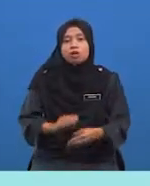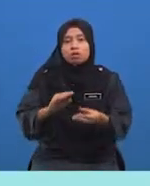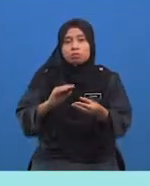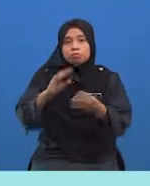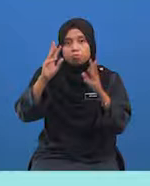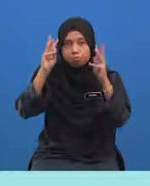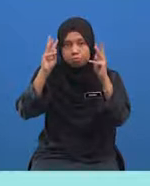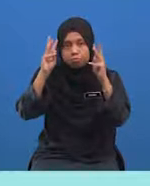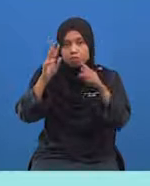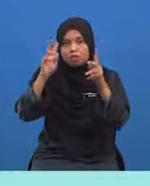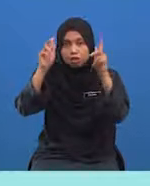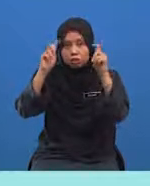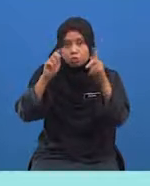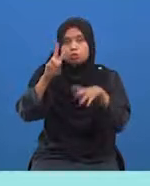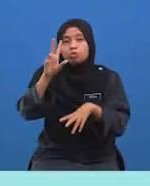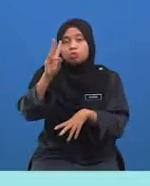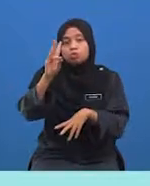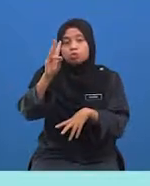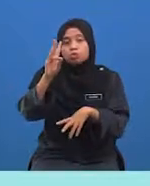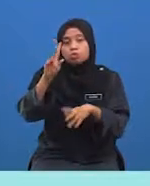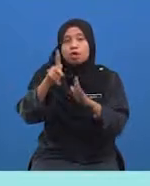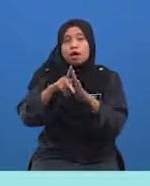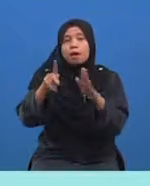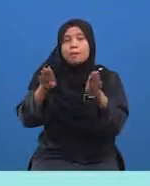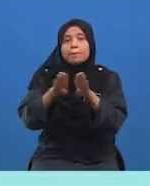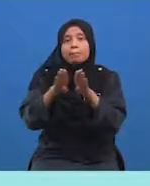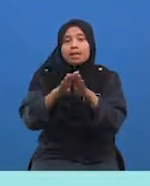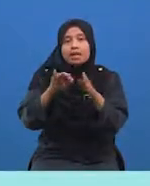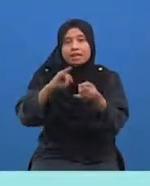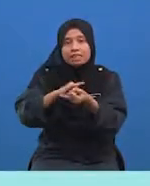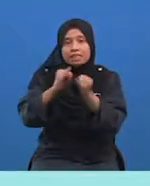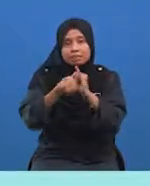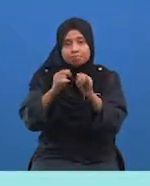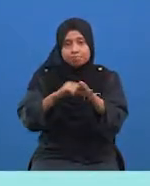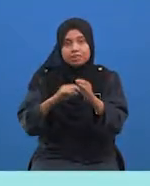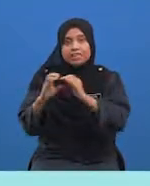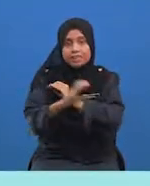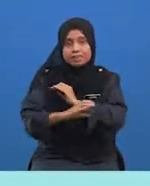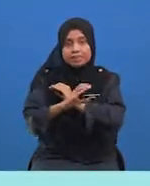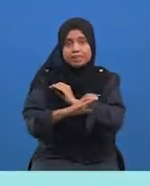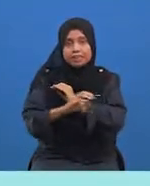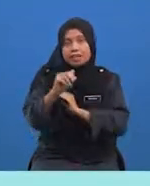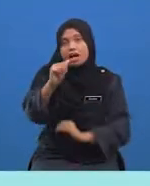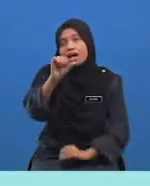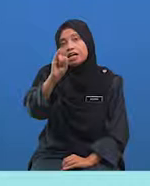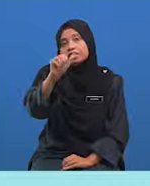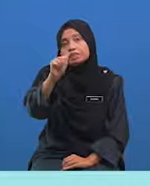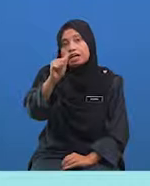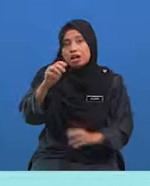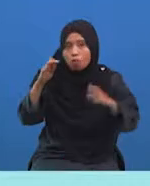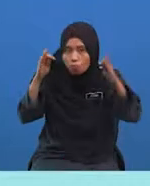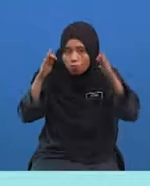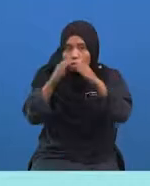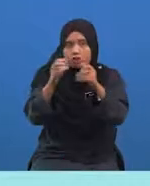Bab 7, Tajuk Kepelbagaian Iklim di Negara Asia. Fokus utama